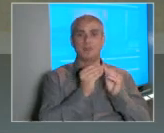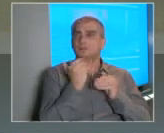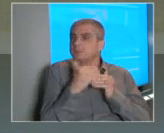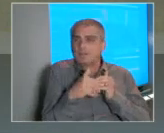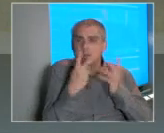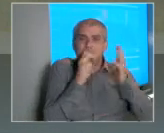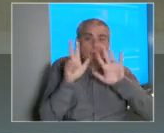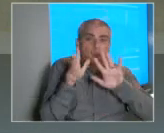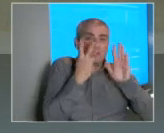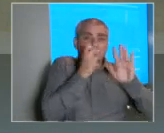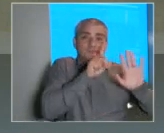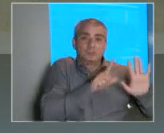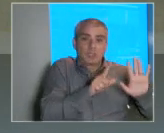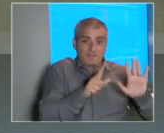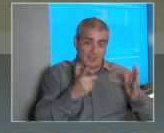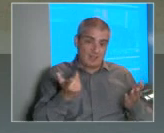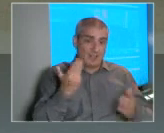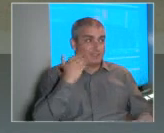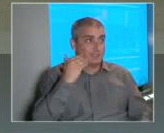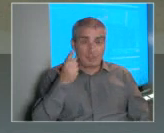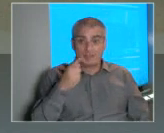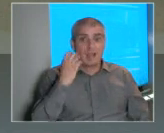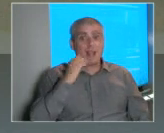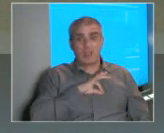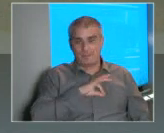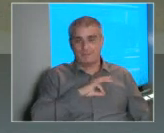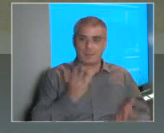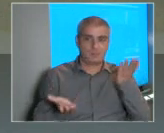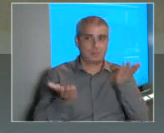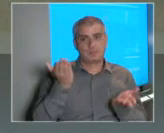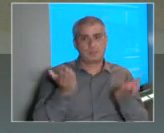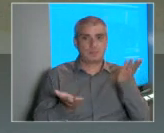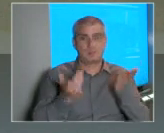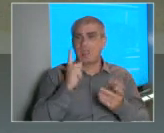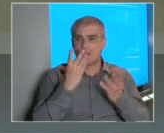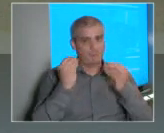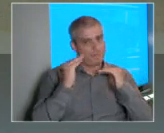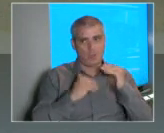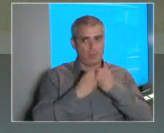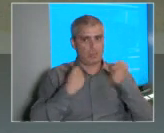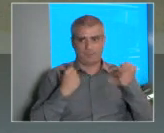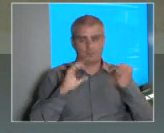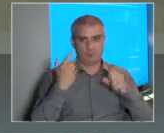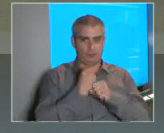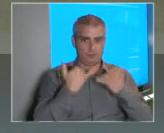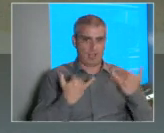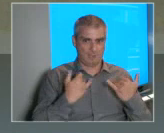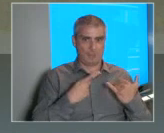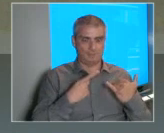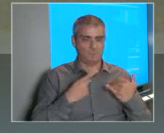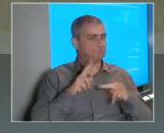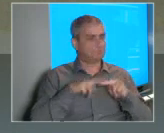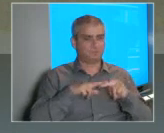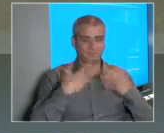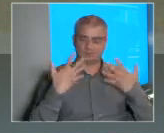הסתיים ב-28-27 ללבני. ליברמן שיחק אותה לשון מוזניים, אבל הרבה פחות דרמטי ממה שהוא משחק אותה הפעם.